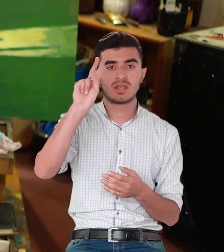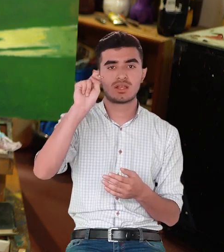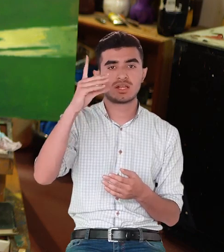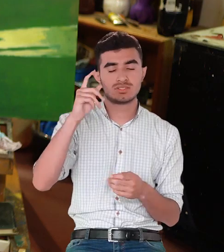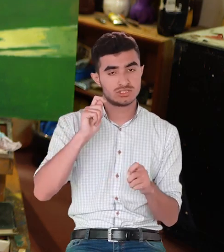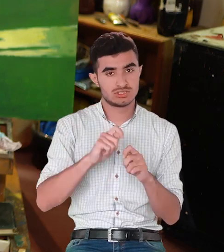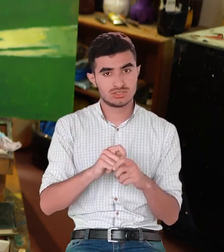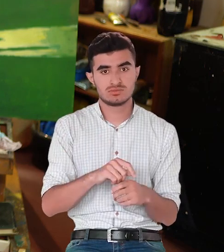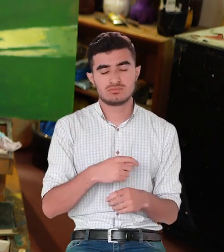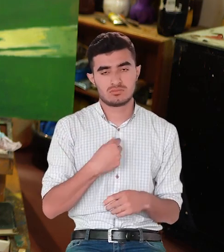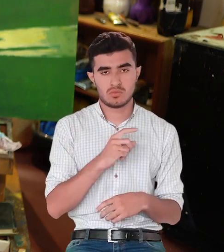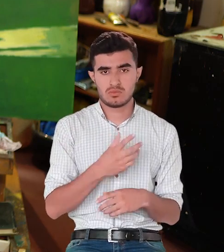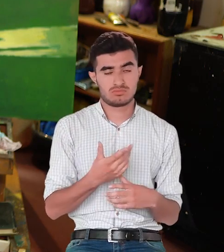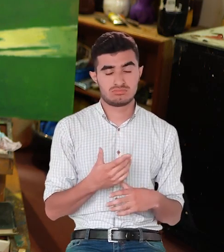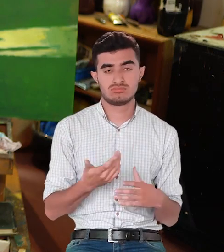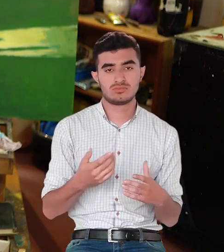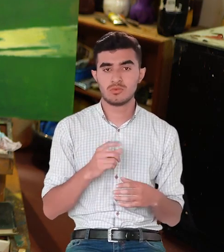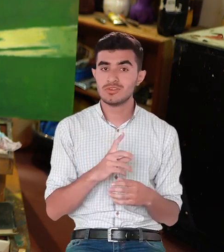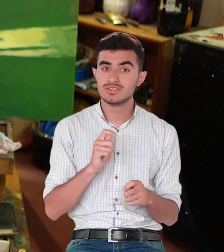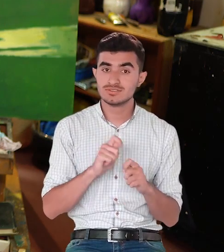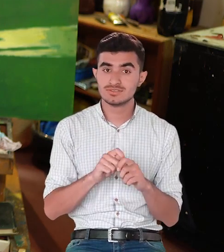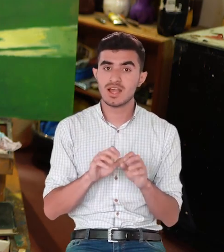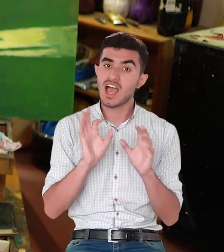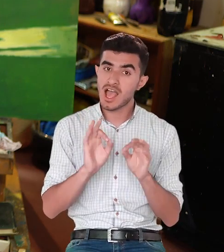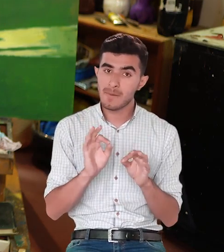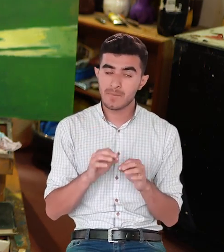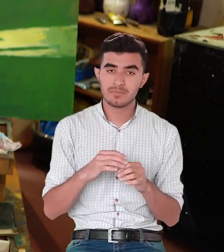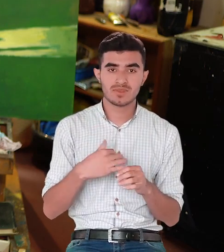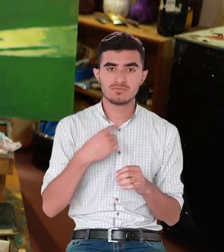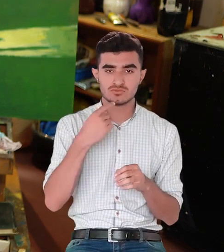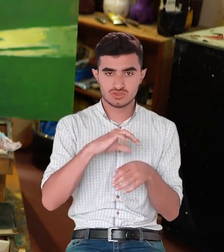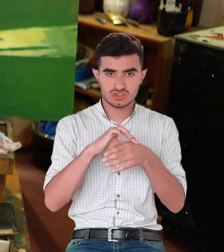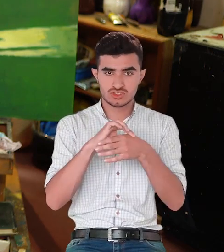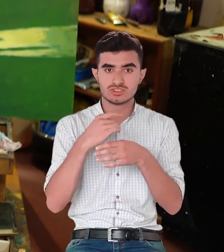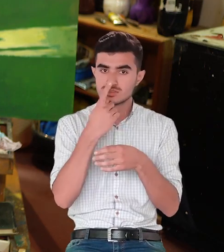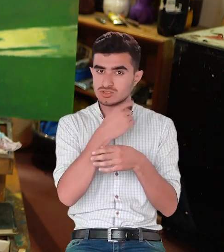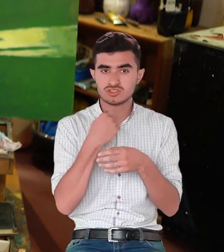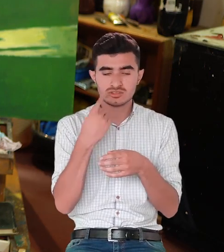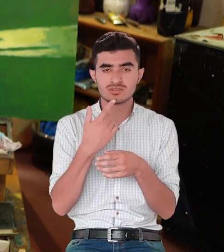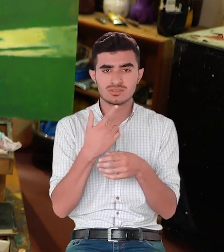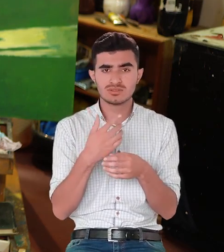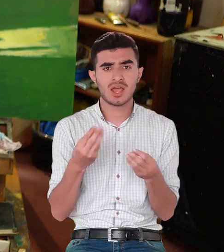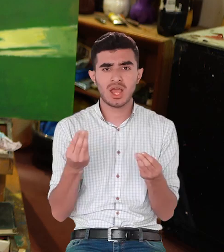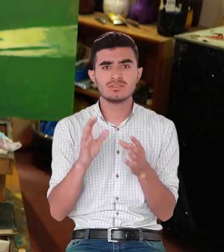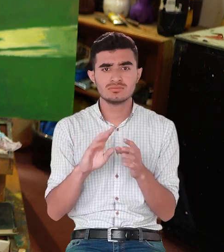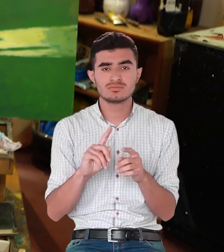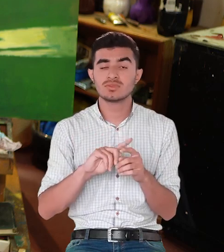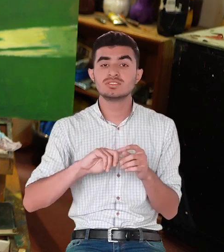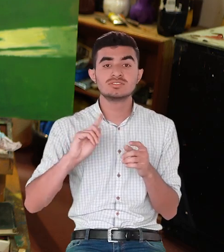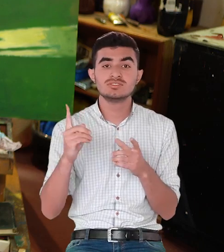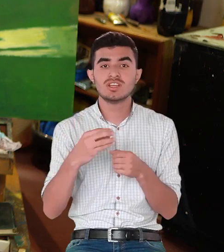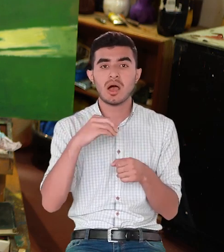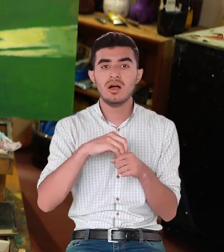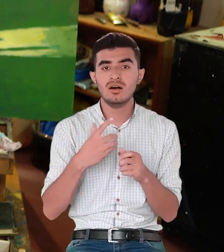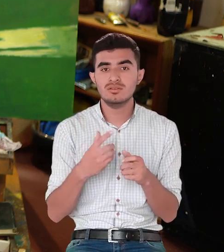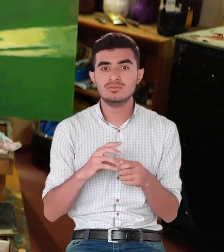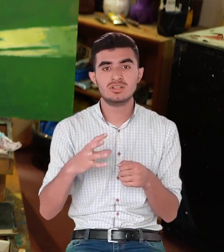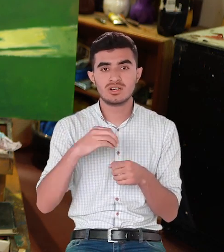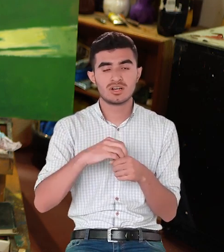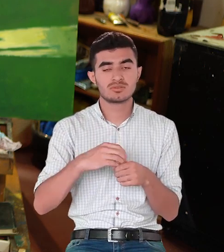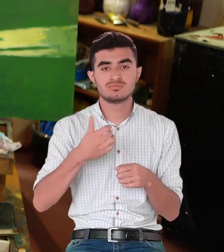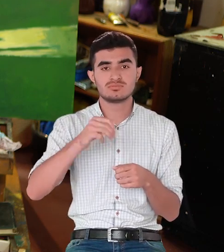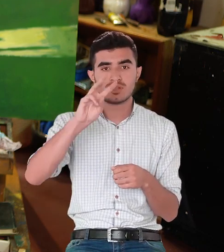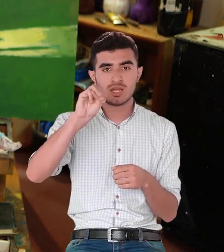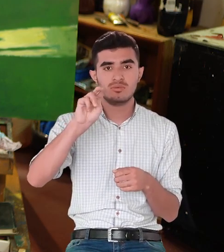تو یہ اسکن جو ہے وہ تو کچھ بھی نہیں ہے اصل میں، سارے مسلز اور اسٹرکچر ہے جو کہ اندر سے اگر